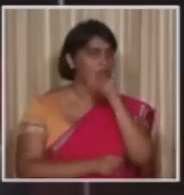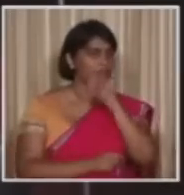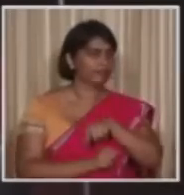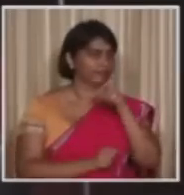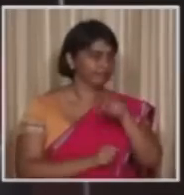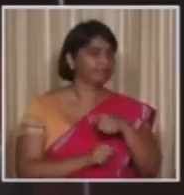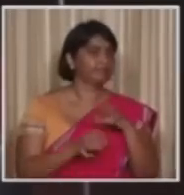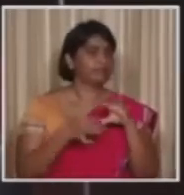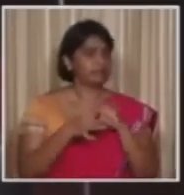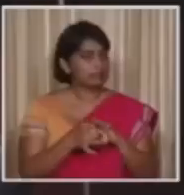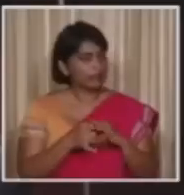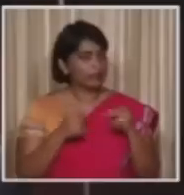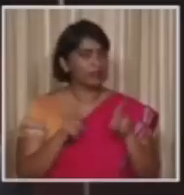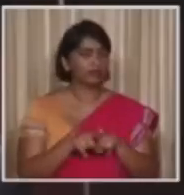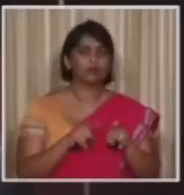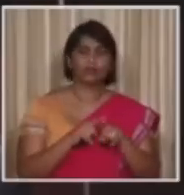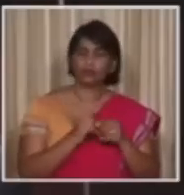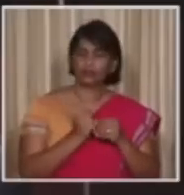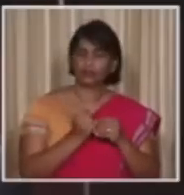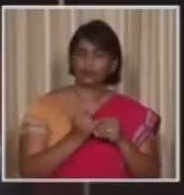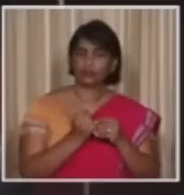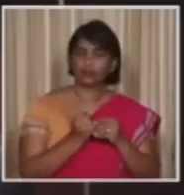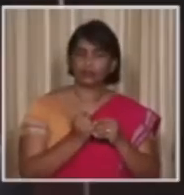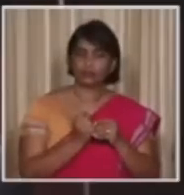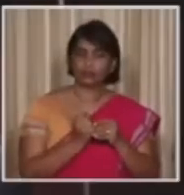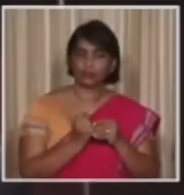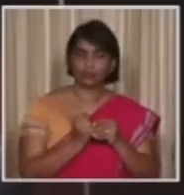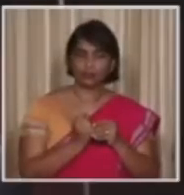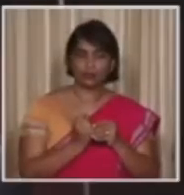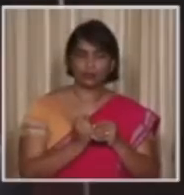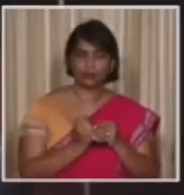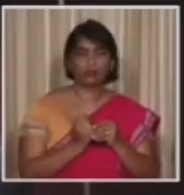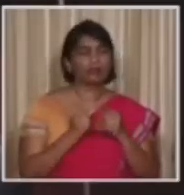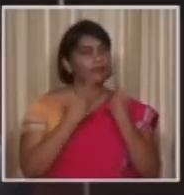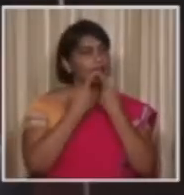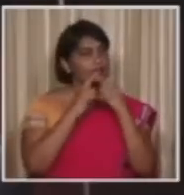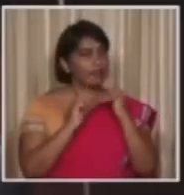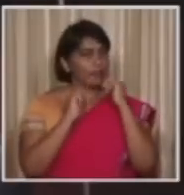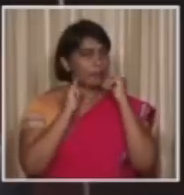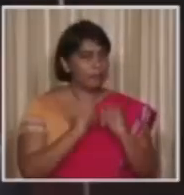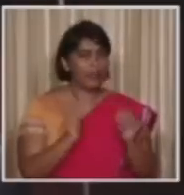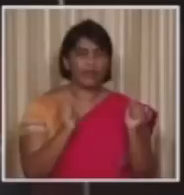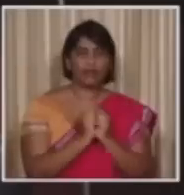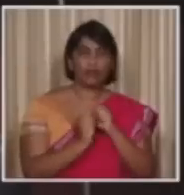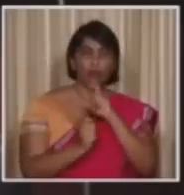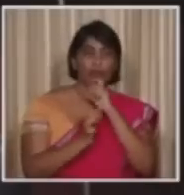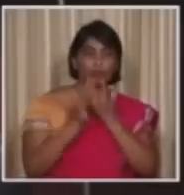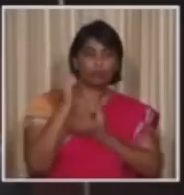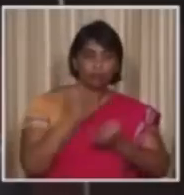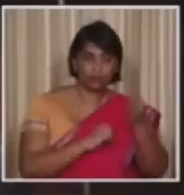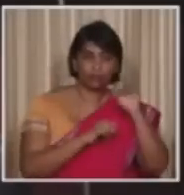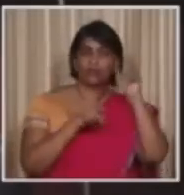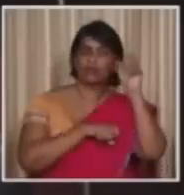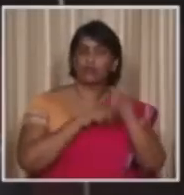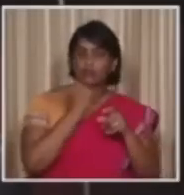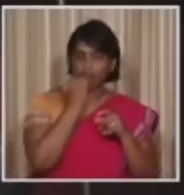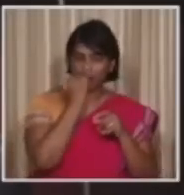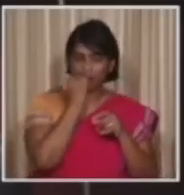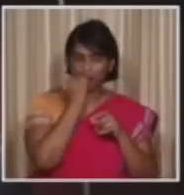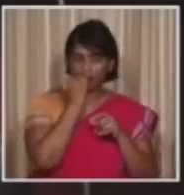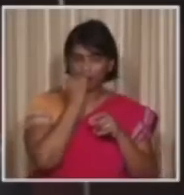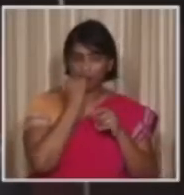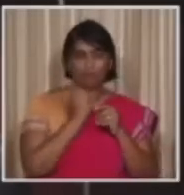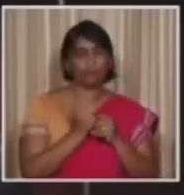and torture, are withheld during the pendency of such applications. ඉතින් මෙතනින්